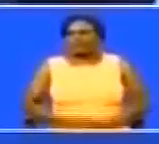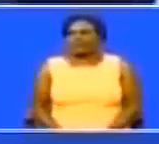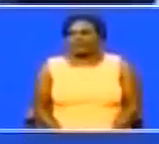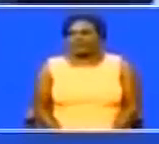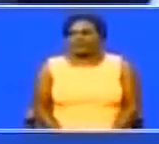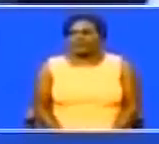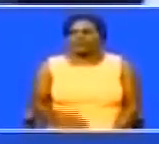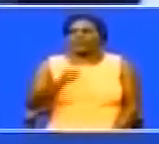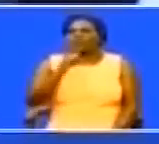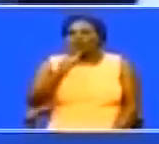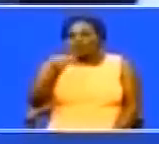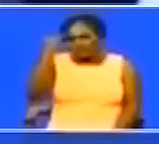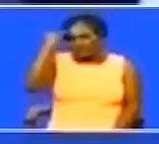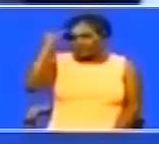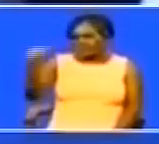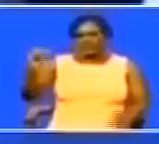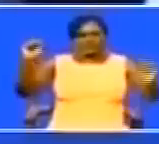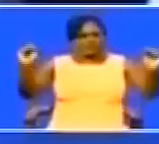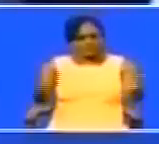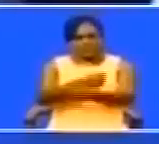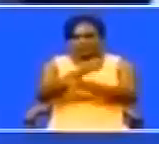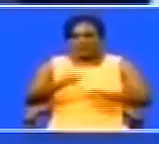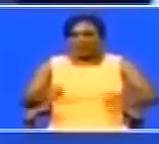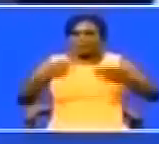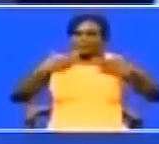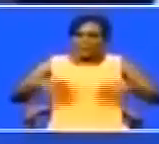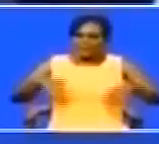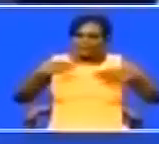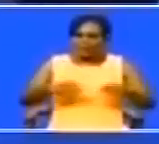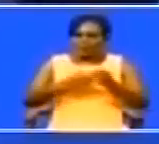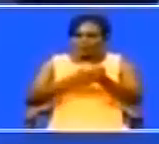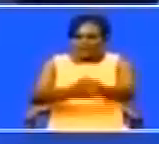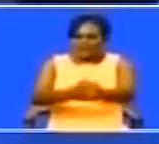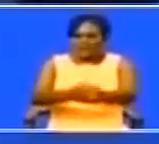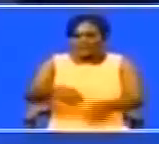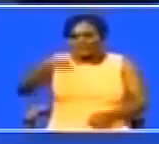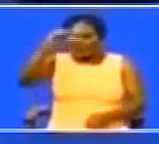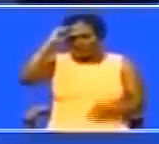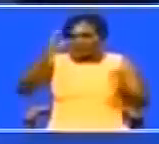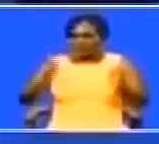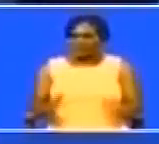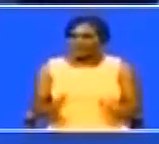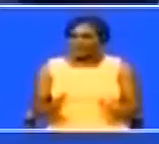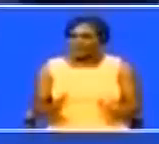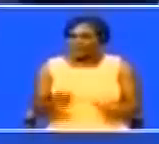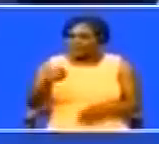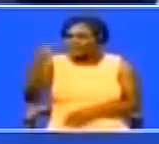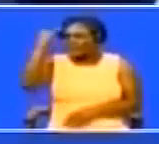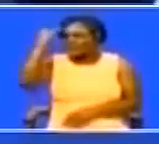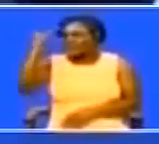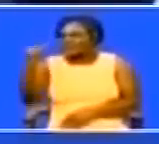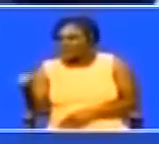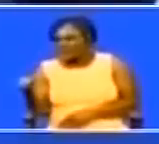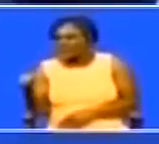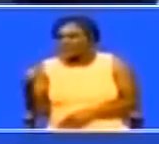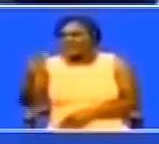It is not imaginable that people led by the county governor would imagine that